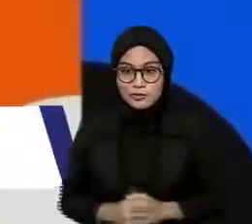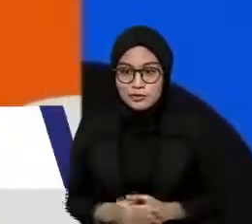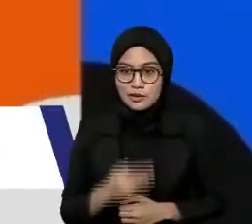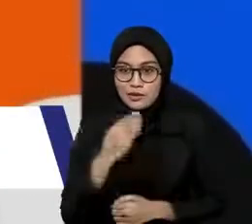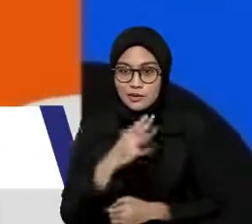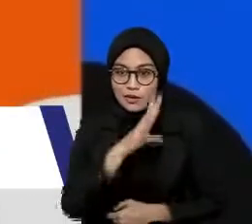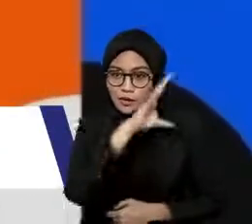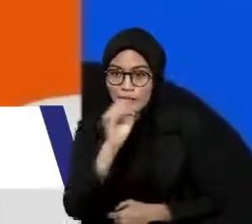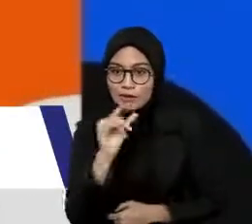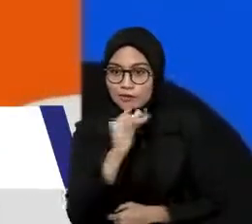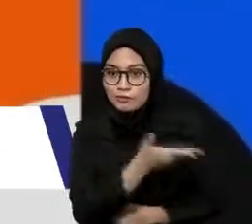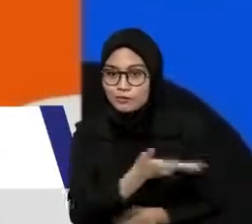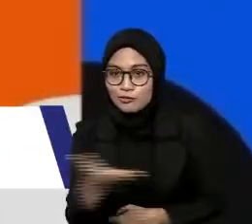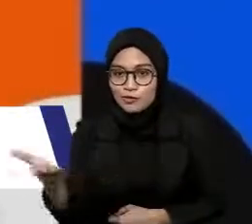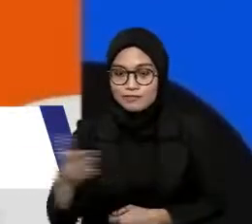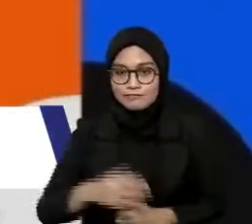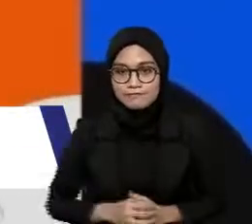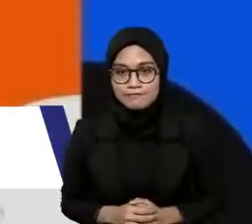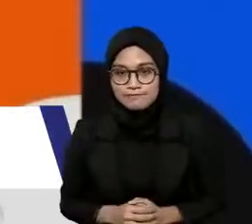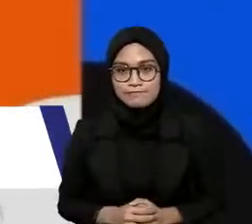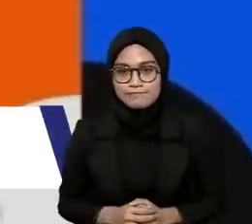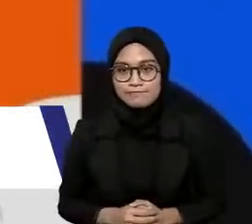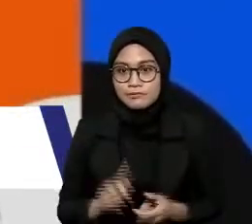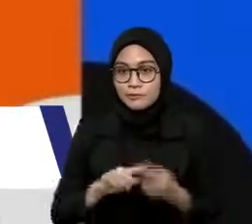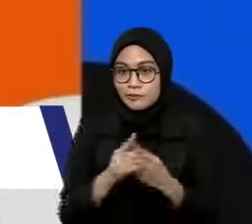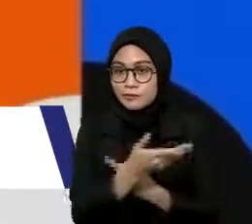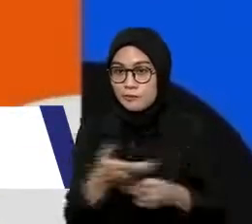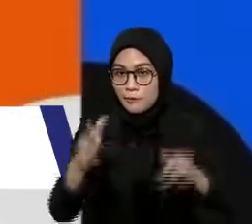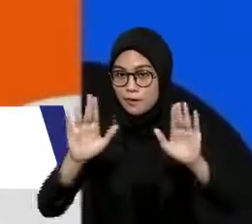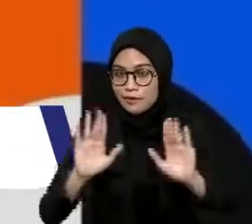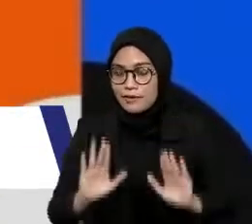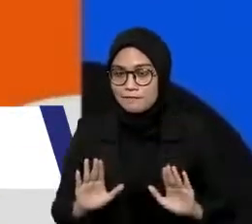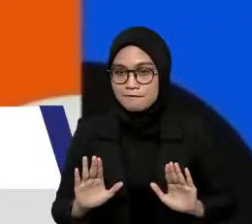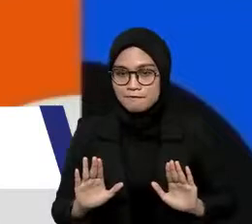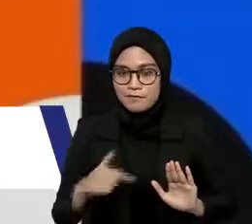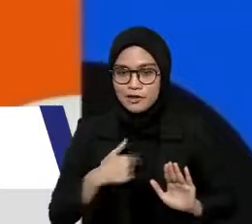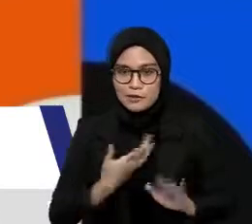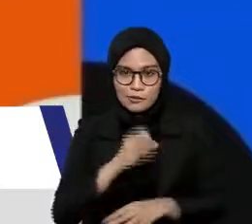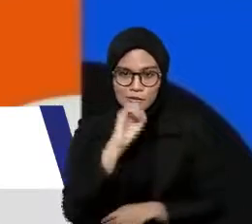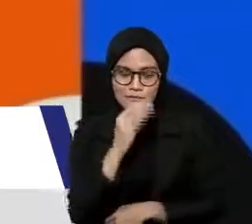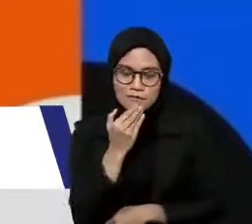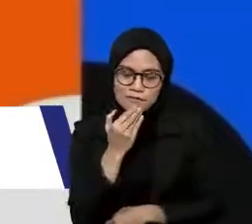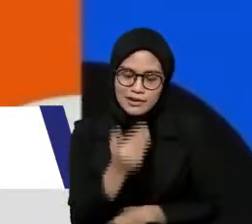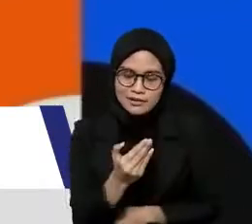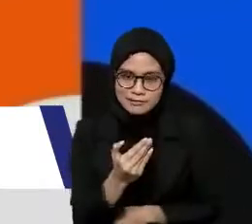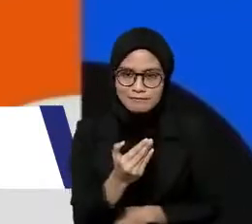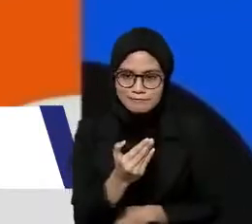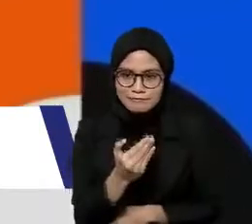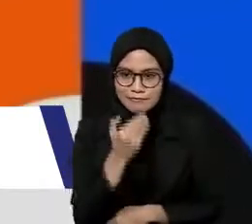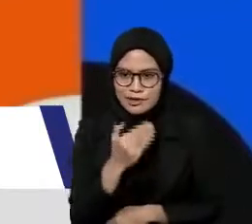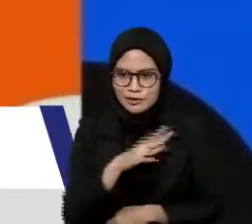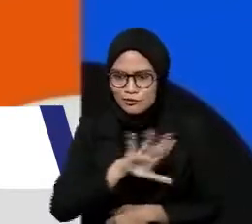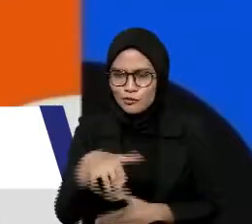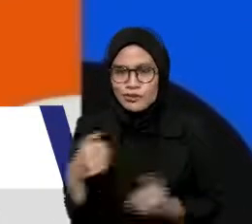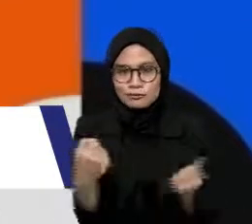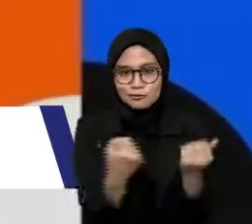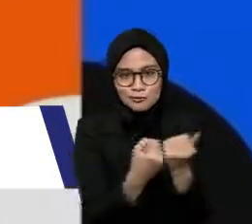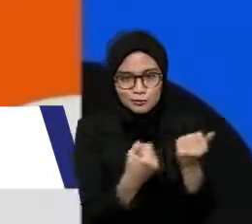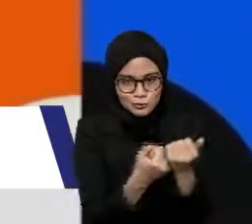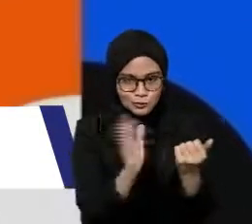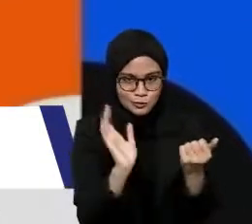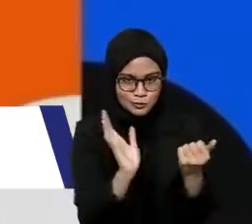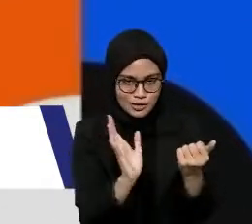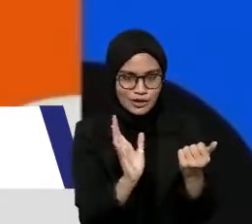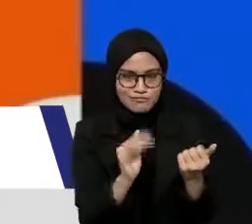Selamat sore, salam sejahtera untuk kita semuanya. Rekan-rekan media, pertama-tama kami ucapkan terima kasih banyak atas dukungan rekan-rekan semua